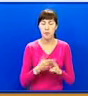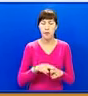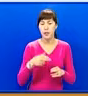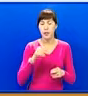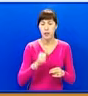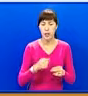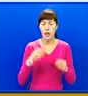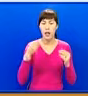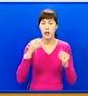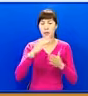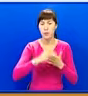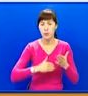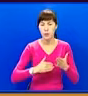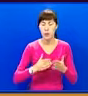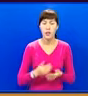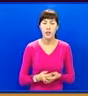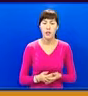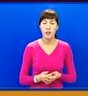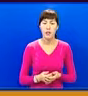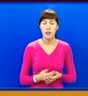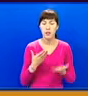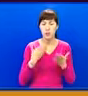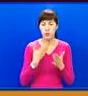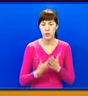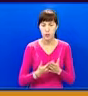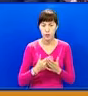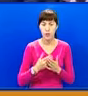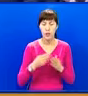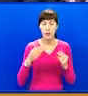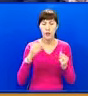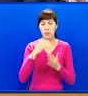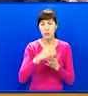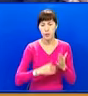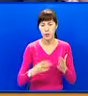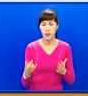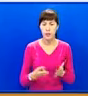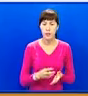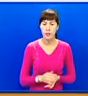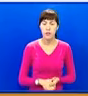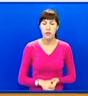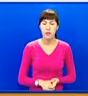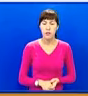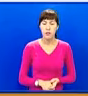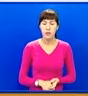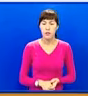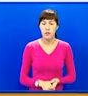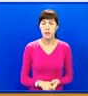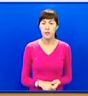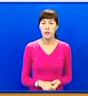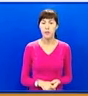Ал баға төмендей ме? Егер импорт азаятын болса, баға да төмендеу керек қой. Здесь будет зависеть от того, какая